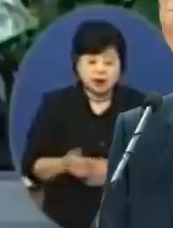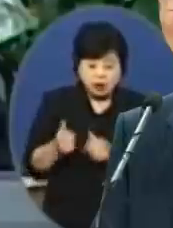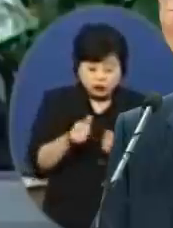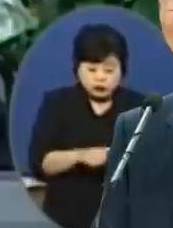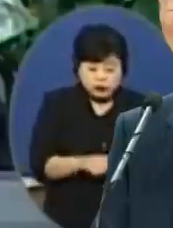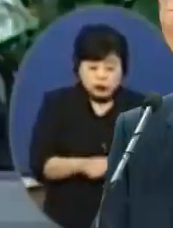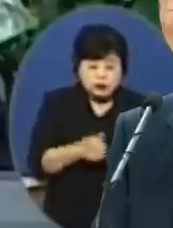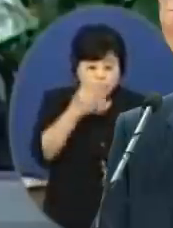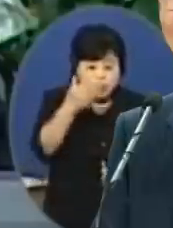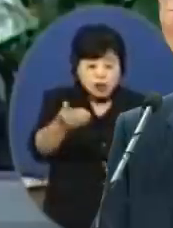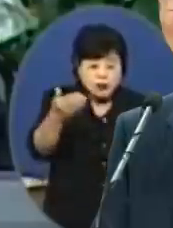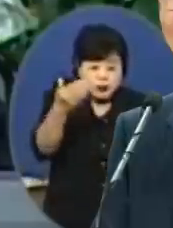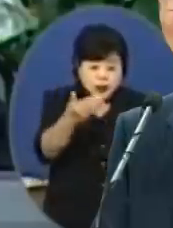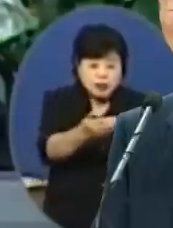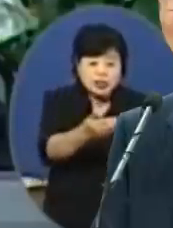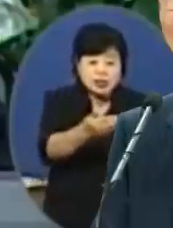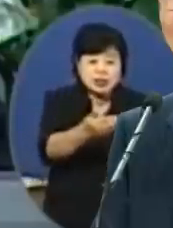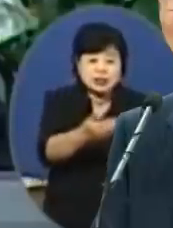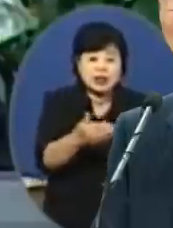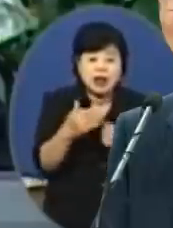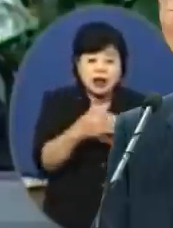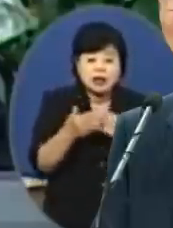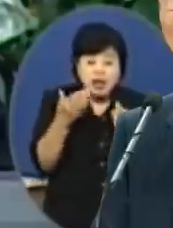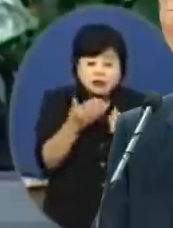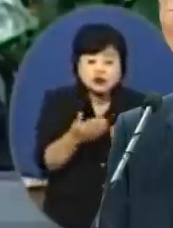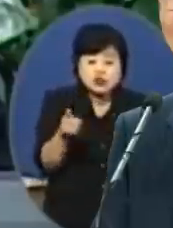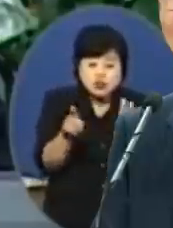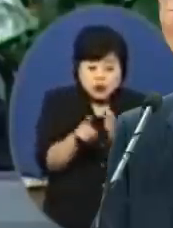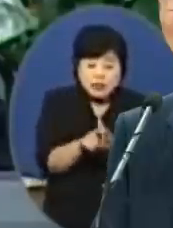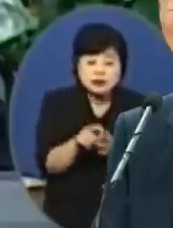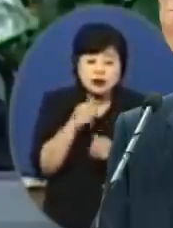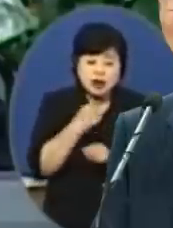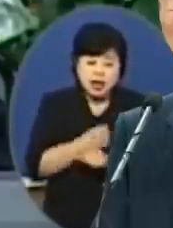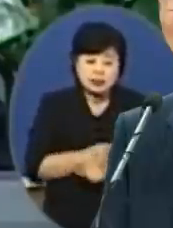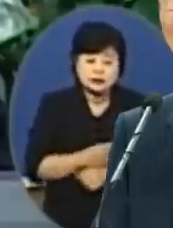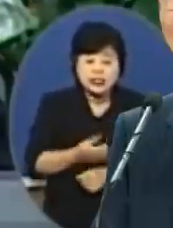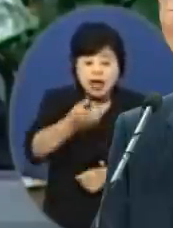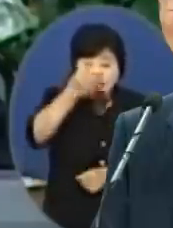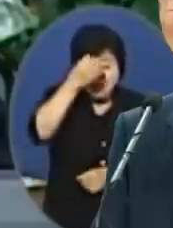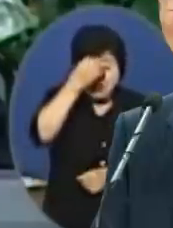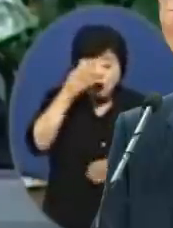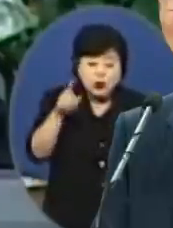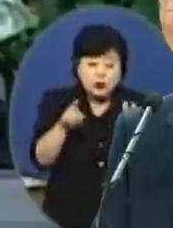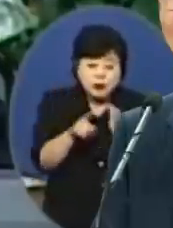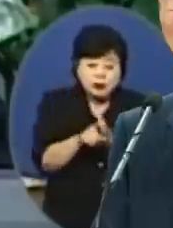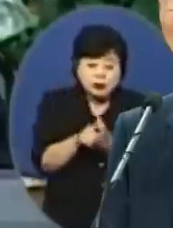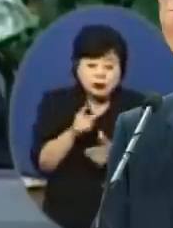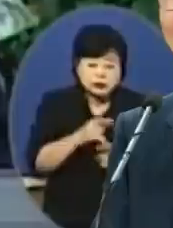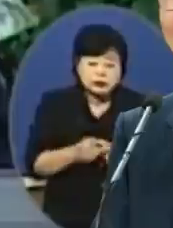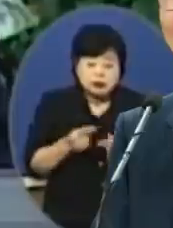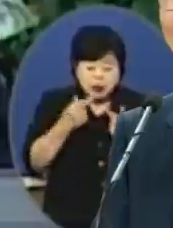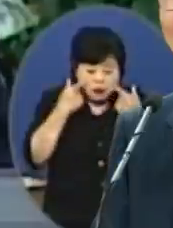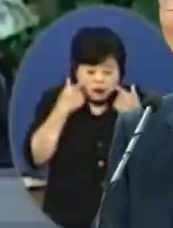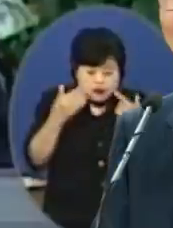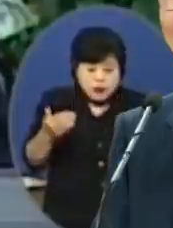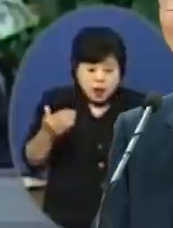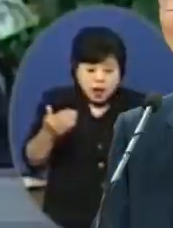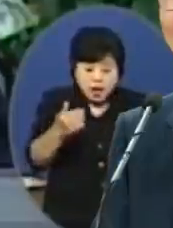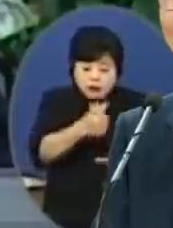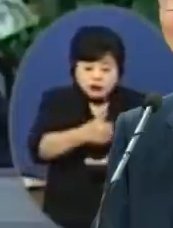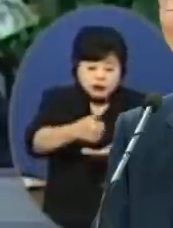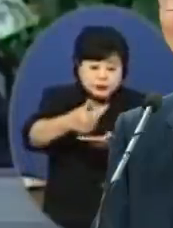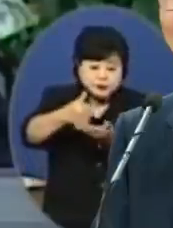죽은 것은 여러분에게 이와 같이 은혜를 주시기 위해서 하기 때문에 우리 기독교 신앙보다 분명한 것은 없습니다.